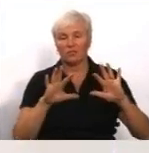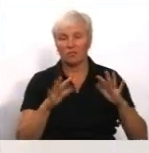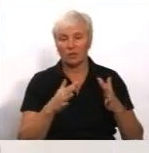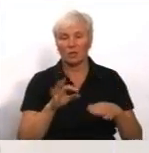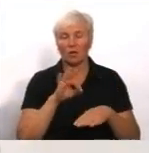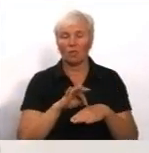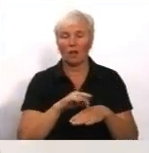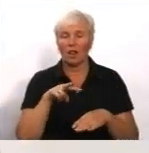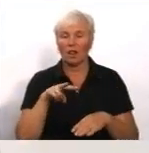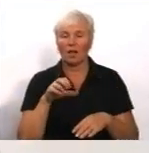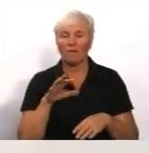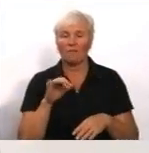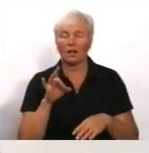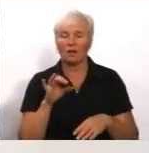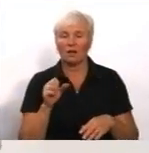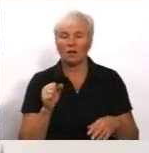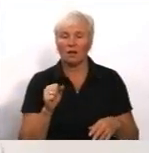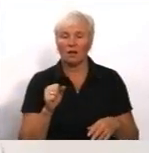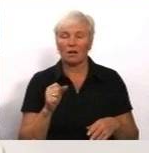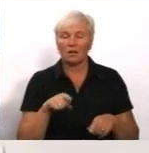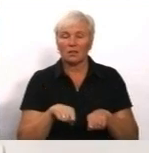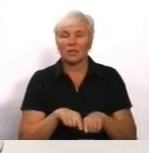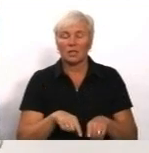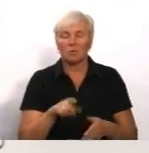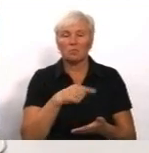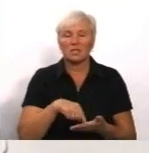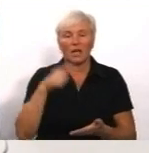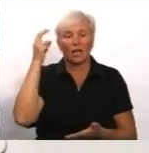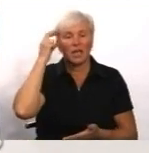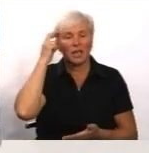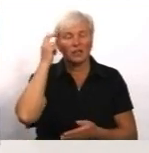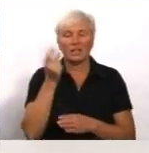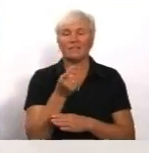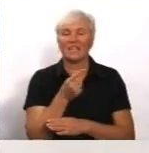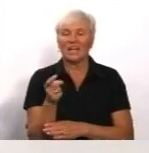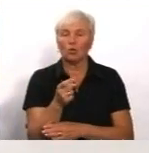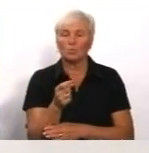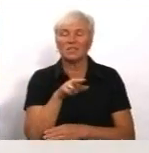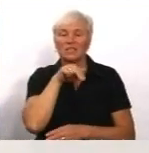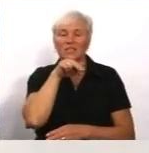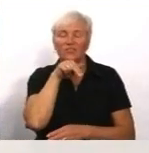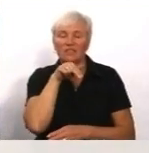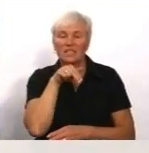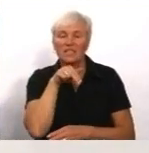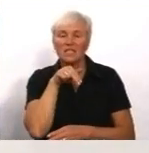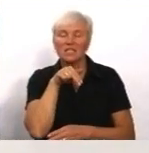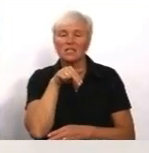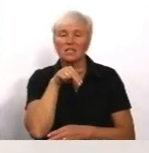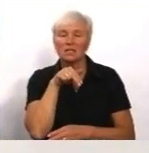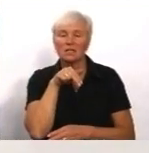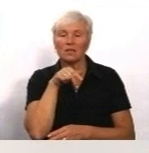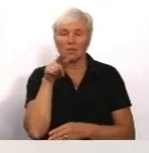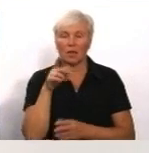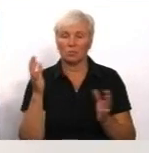лайма. Такі міста, як Київ, Тернопіль, Чернівці, саме дбають про